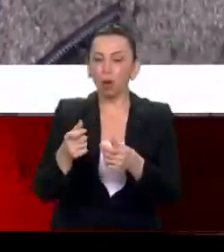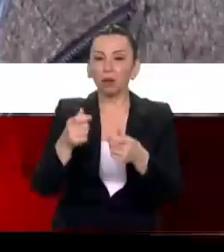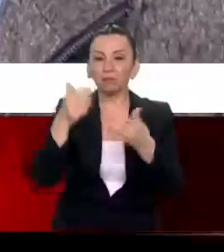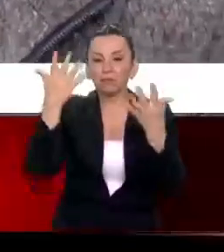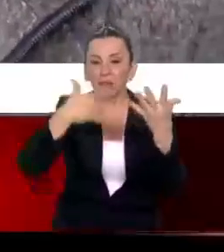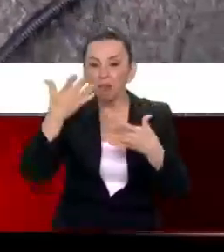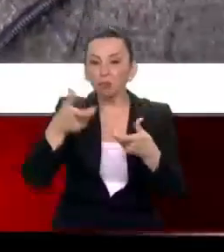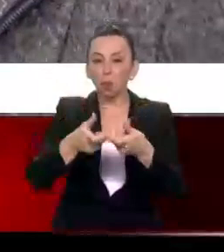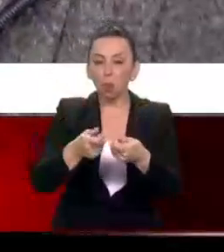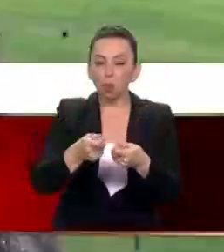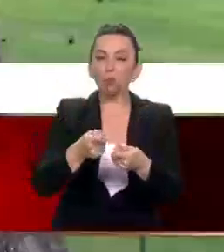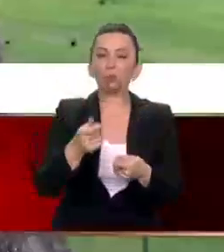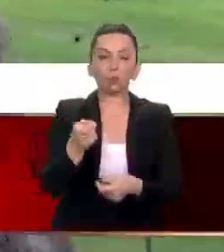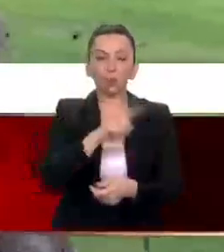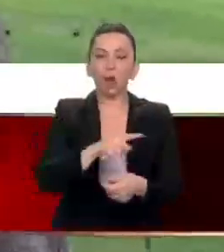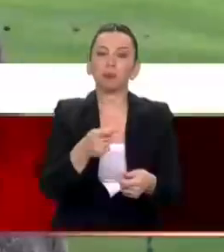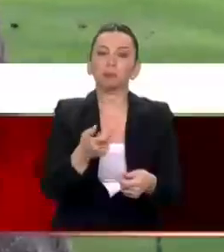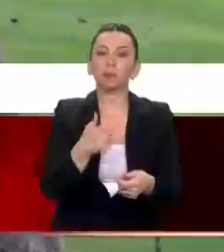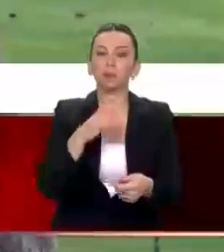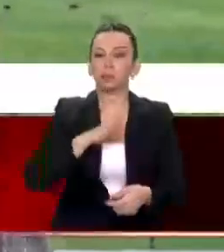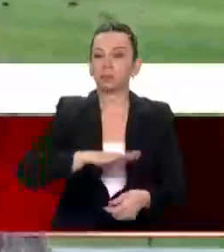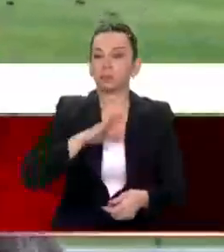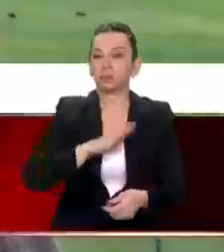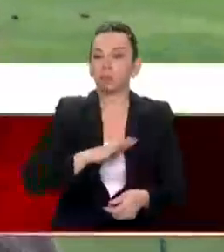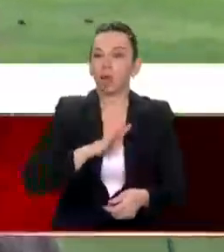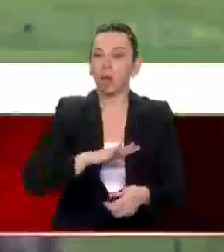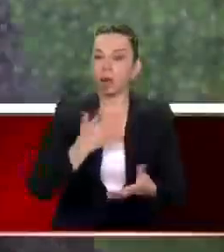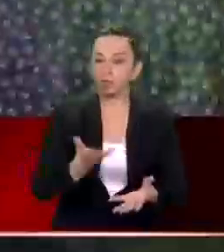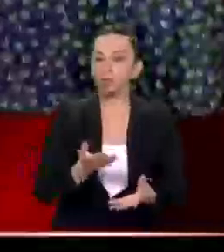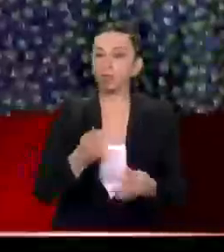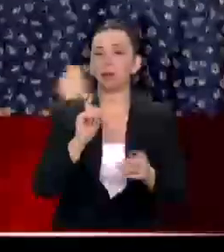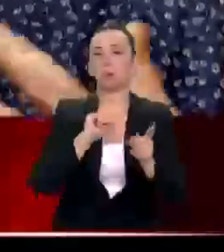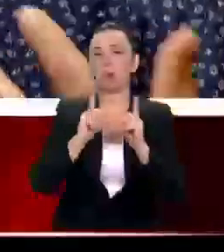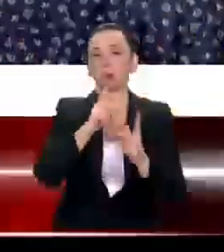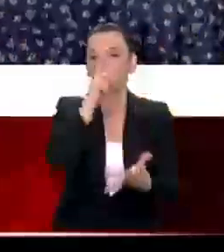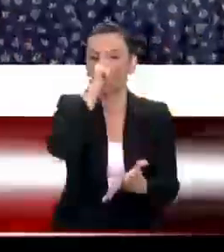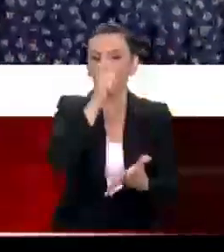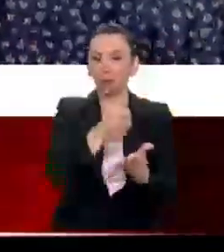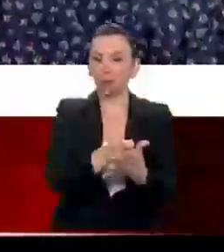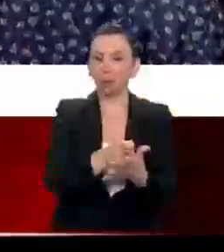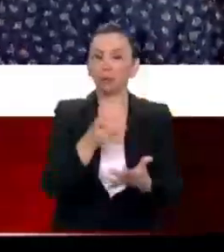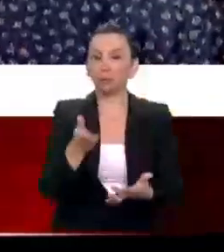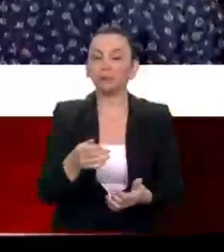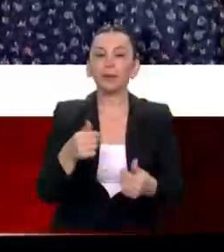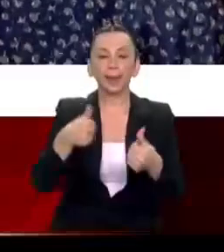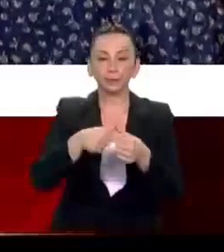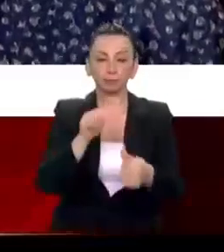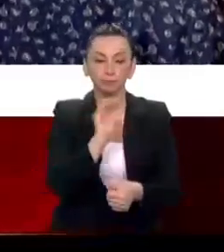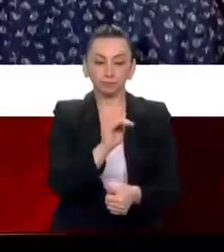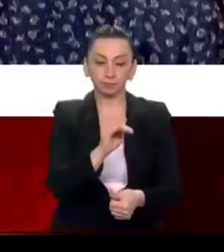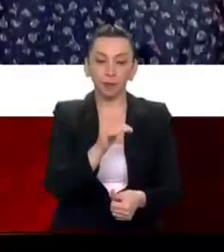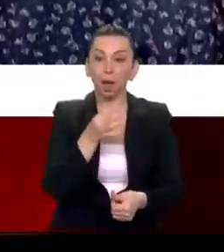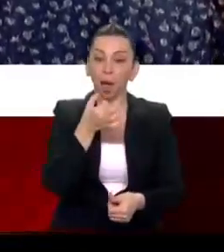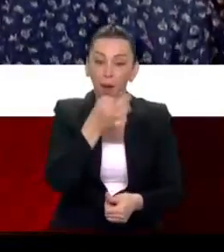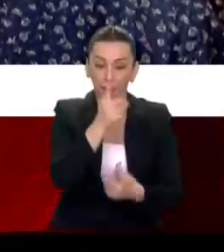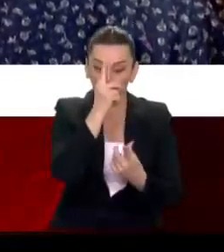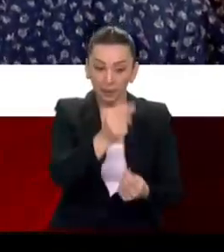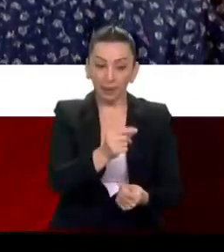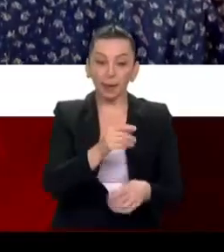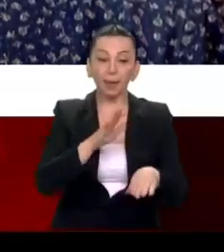zorladı ve mahkemenin yolunu tuttu boşanma gerekçesi ise ilgisizlikte eşi giderek uyarır giderek uyarır giderek